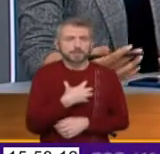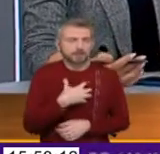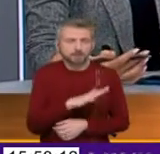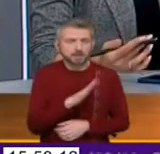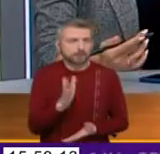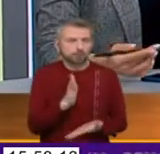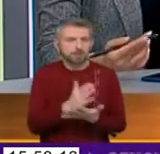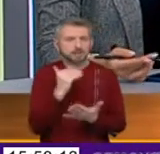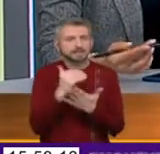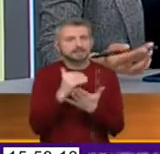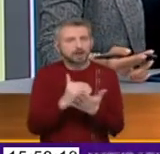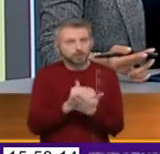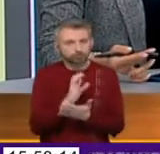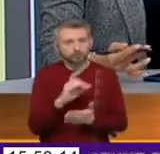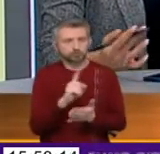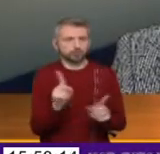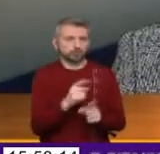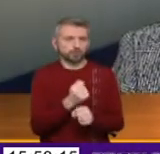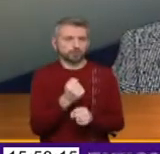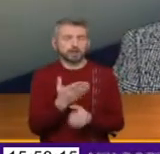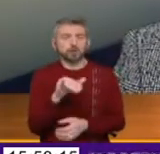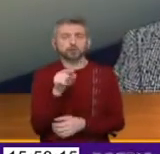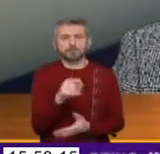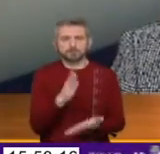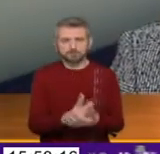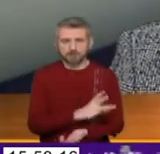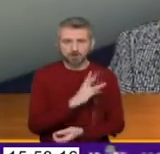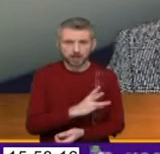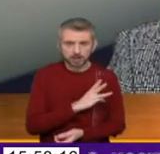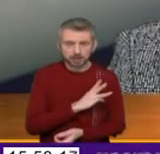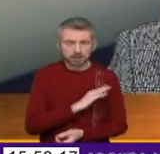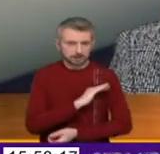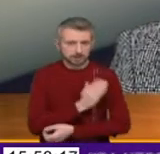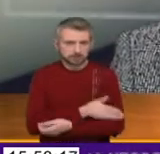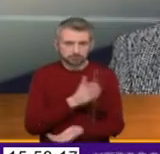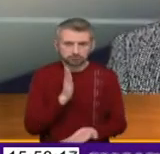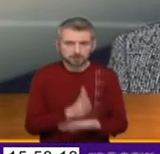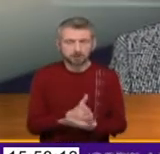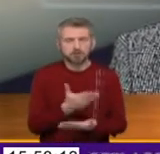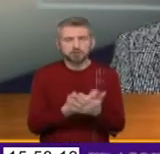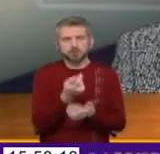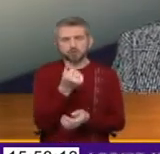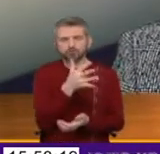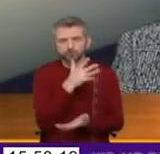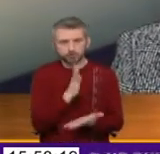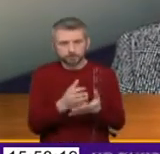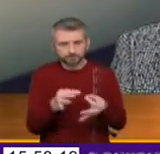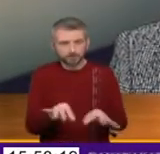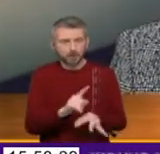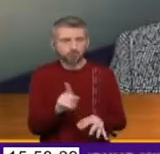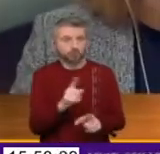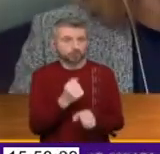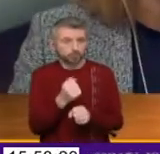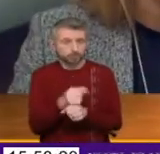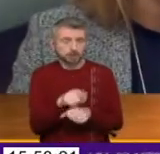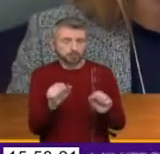мати статус для того, щоб щось робити. Угу. Якщо ти маєш бажання, сили і хоча б трошки часу, щоб щось зробити, ти